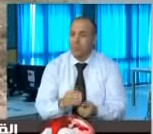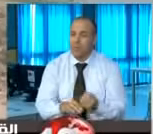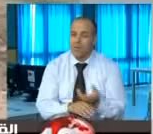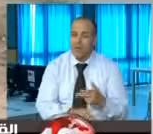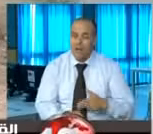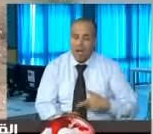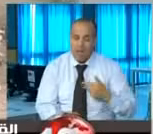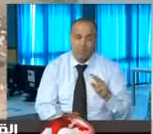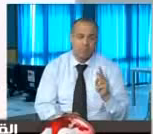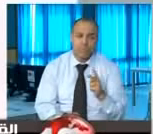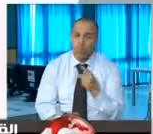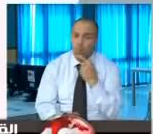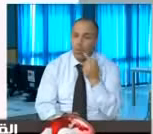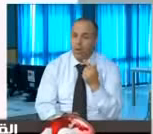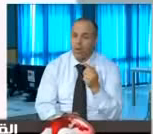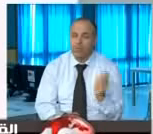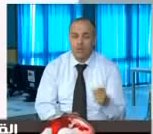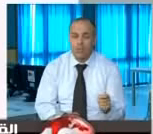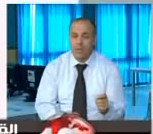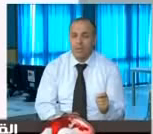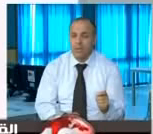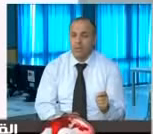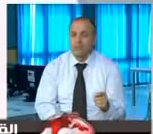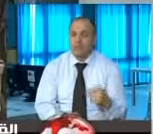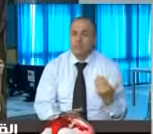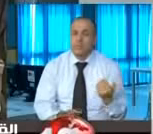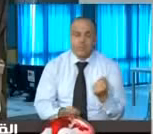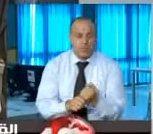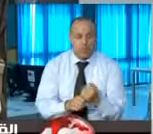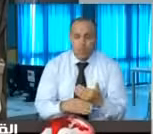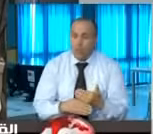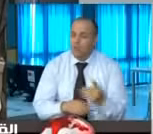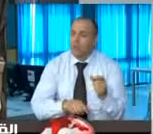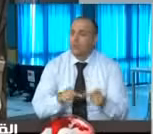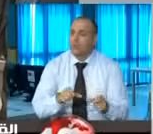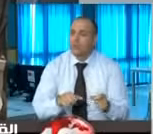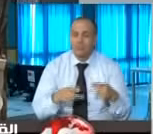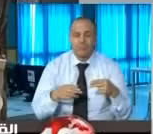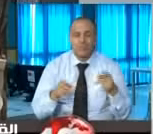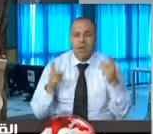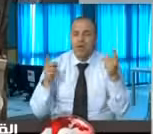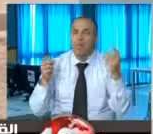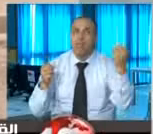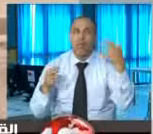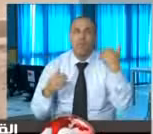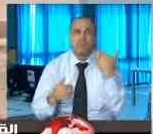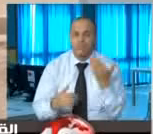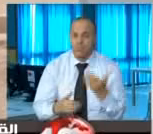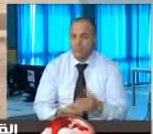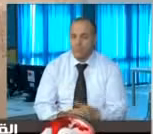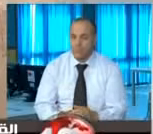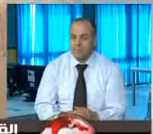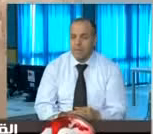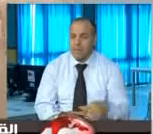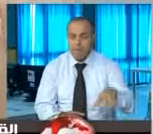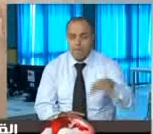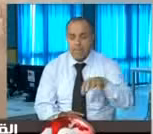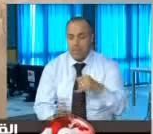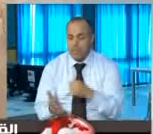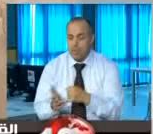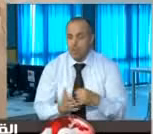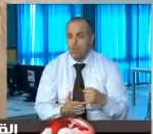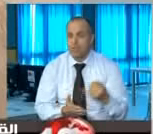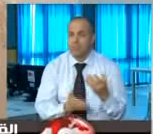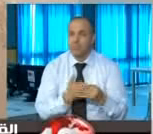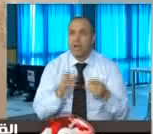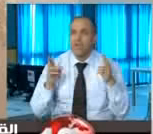الحياة ونسقها العادي وتتعطل مصالح المتساكنين مع غياب الشمس. أهالي المنطقتين أكدوا غياب